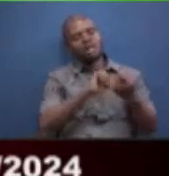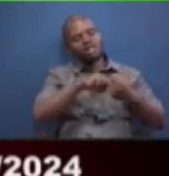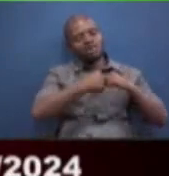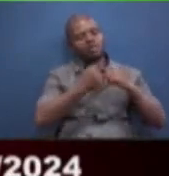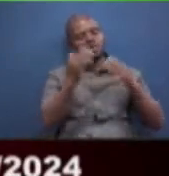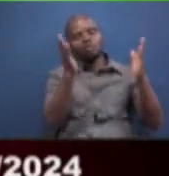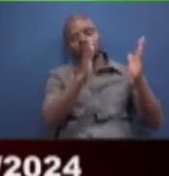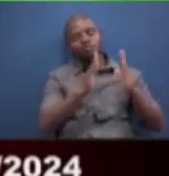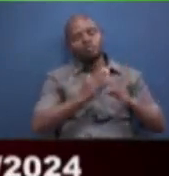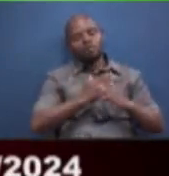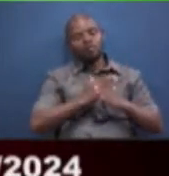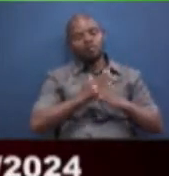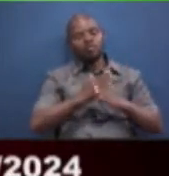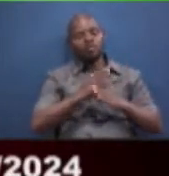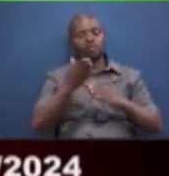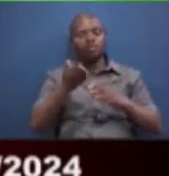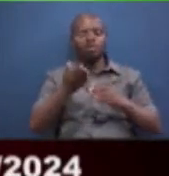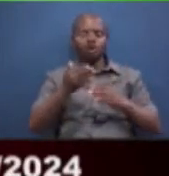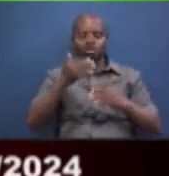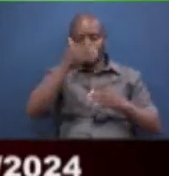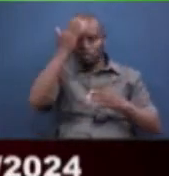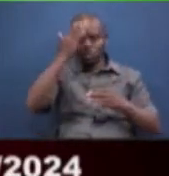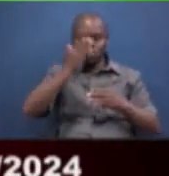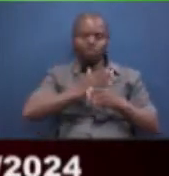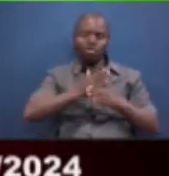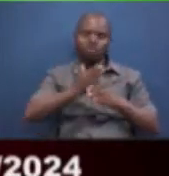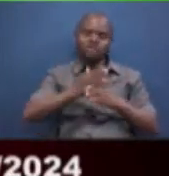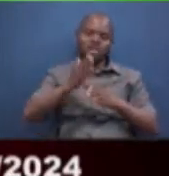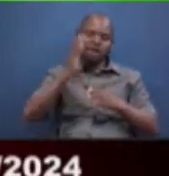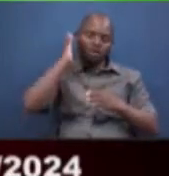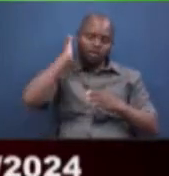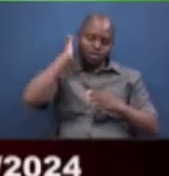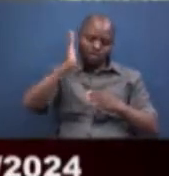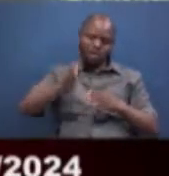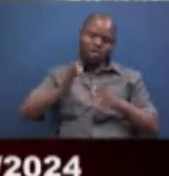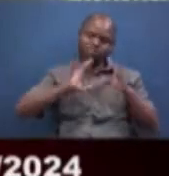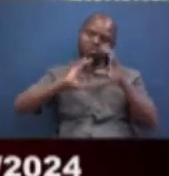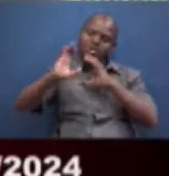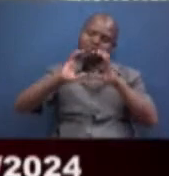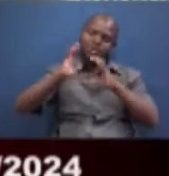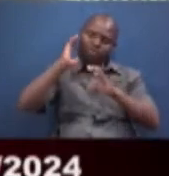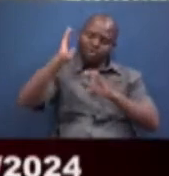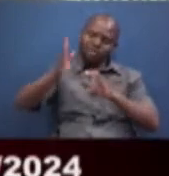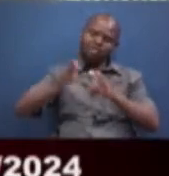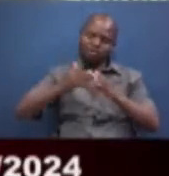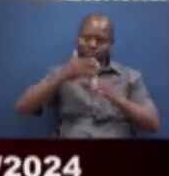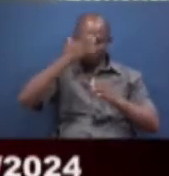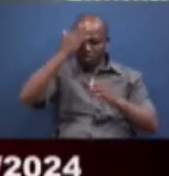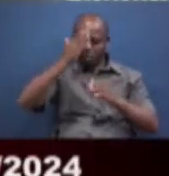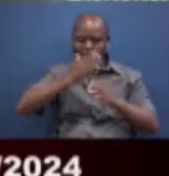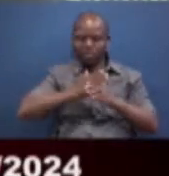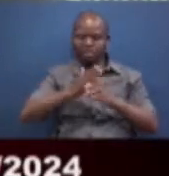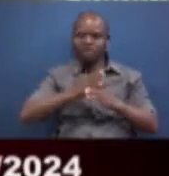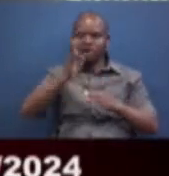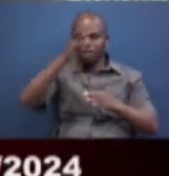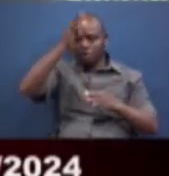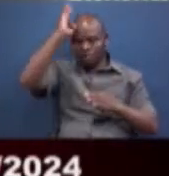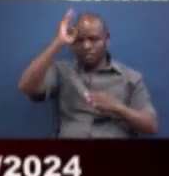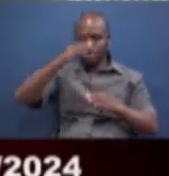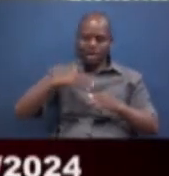katika mifumo hiyo ya vyuo husika, wawasiliane moja kwa moja na vyuo husika. Katika hatua nyingine, Profesa